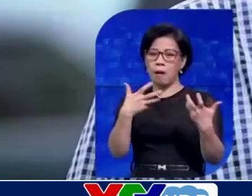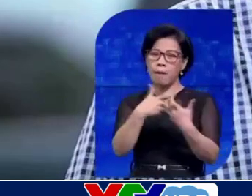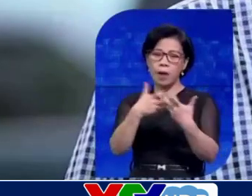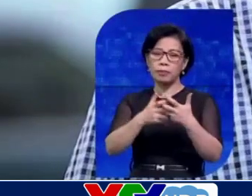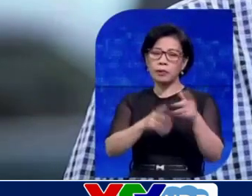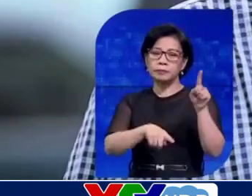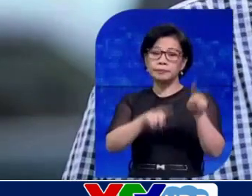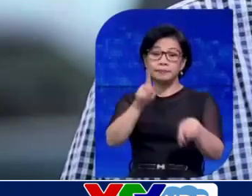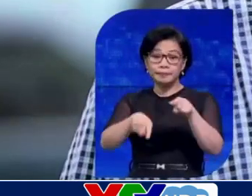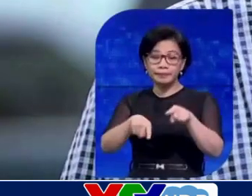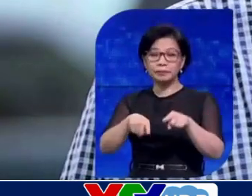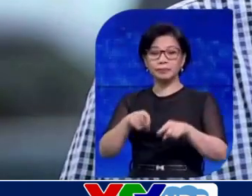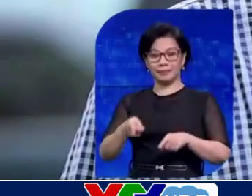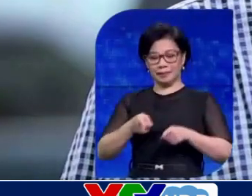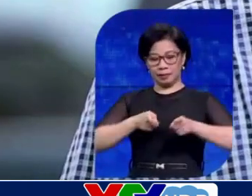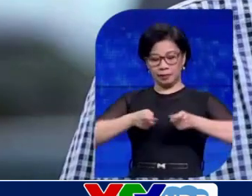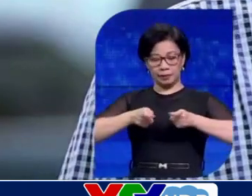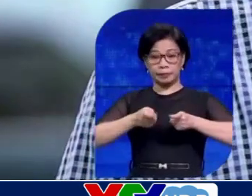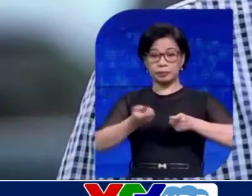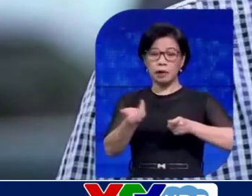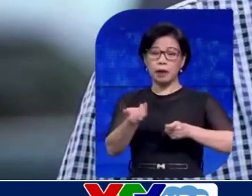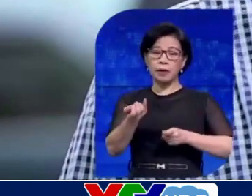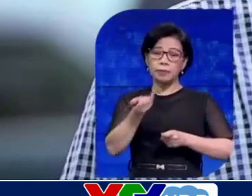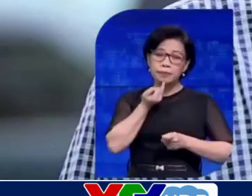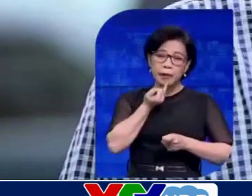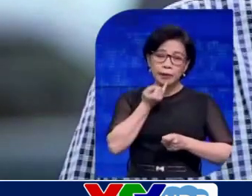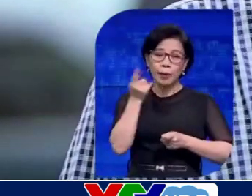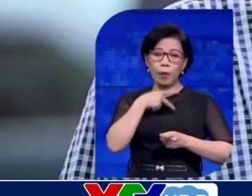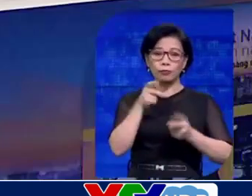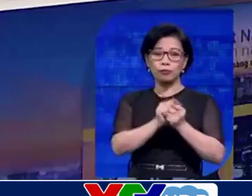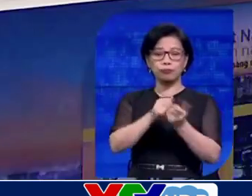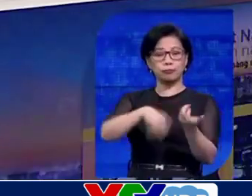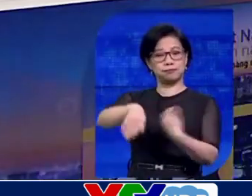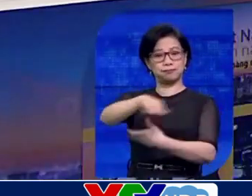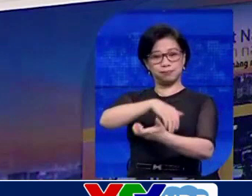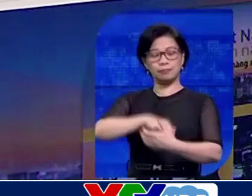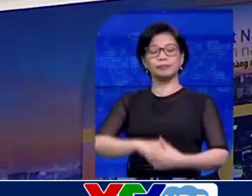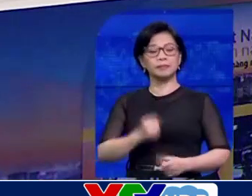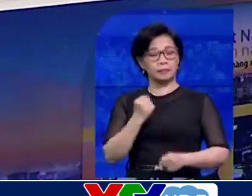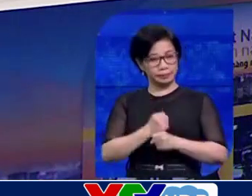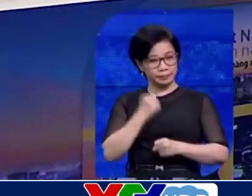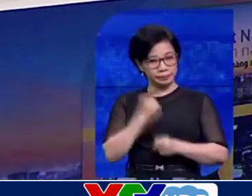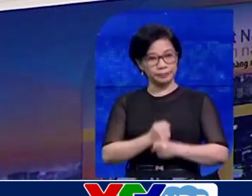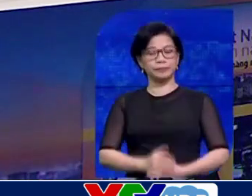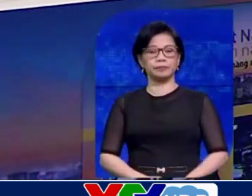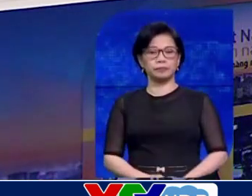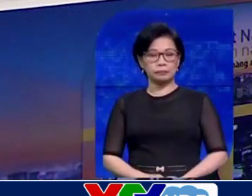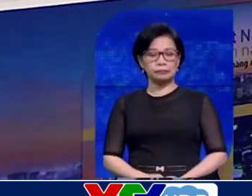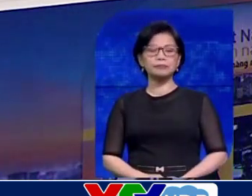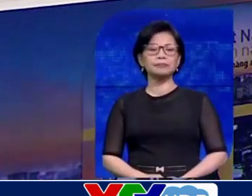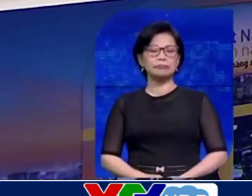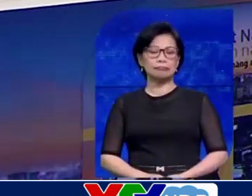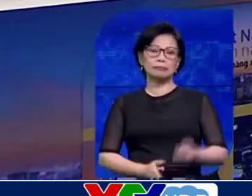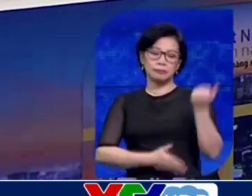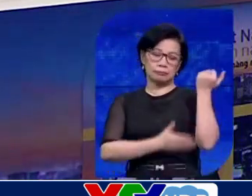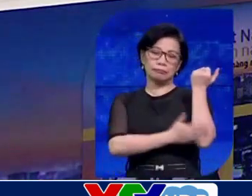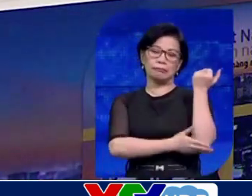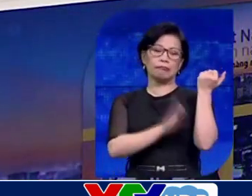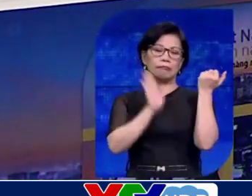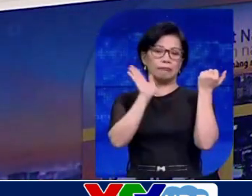nước mặn, ngọt pha lẫn với nhau để đảm bảo cái đó. Vâng, như vậy là đồng bằng sông Cửu Long đang phải